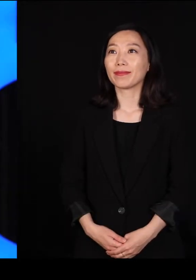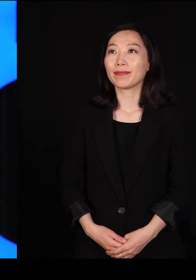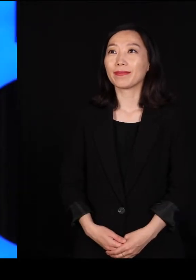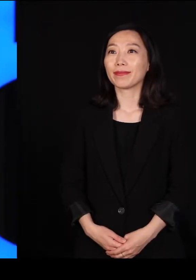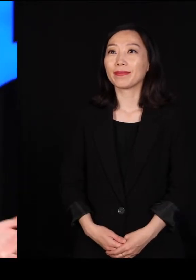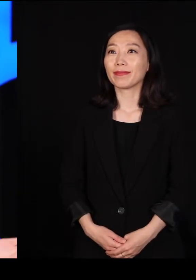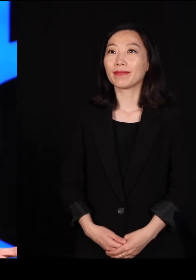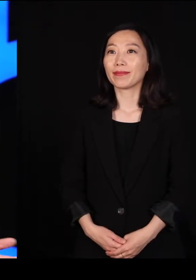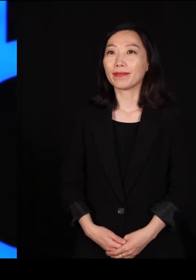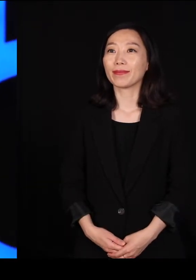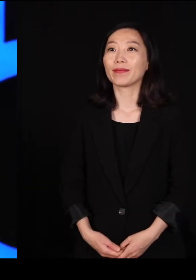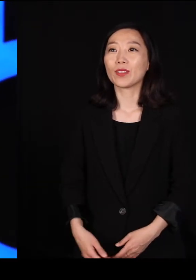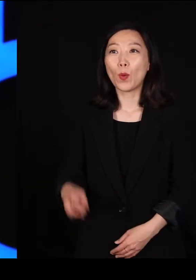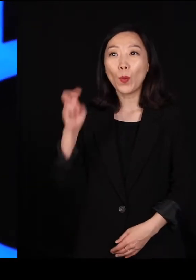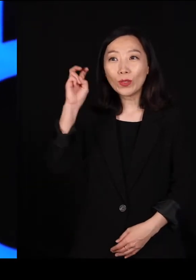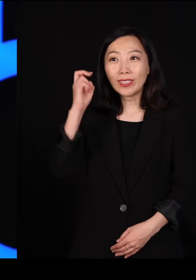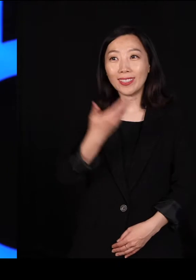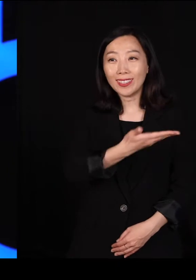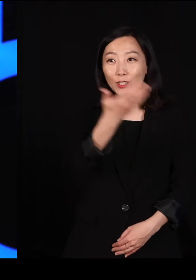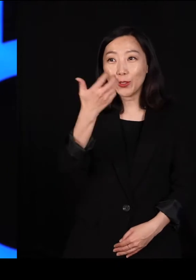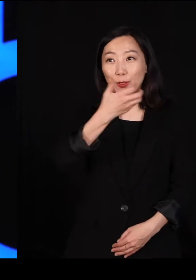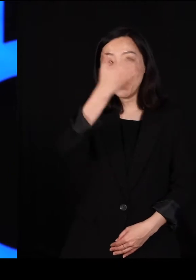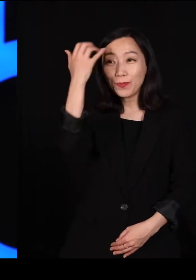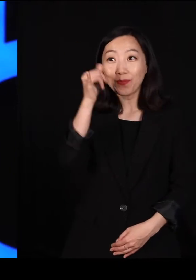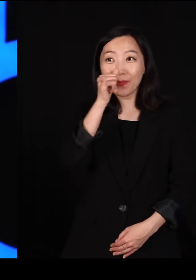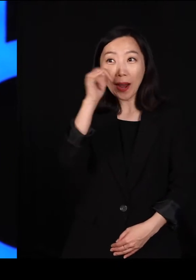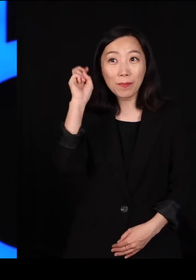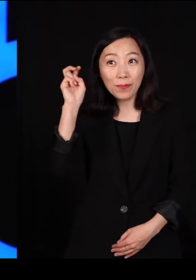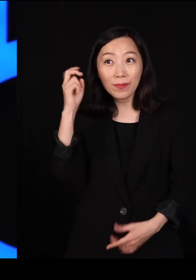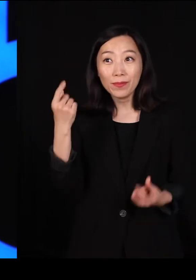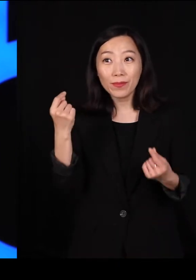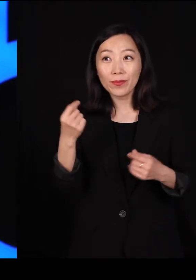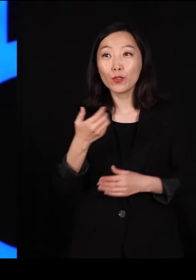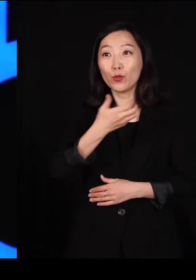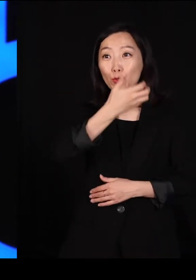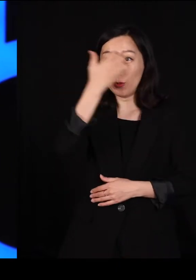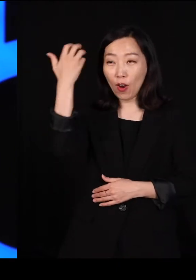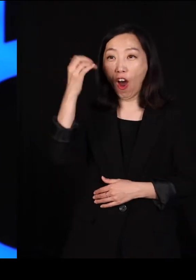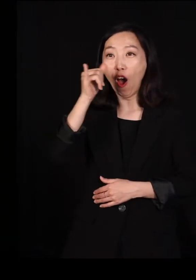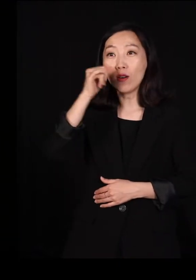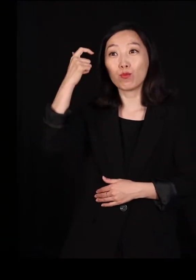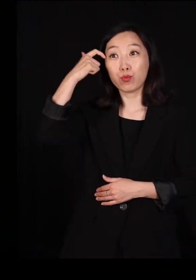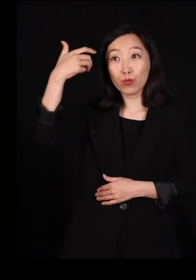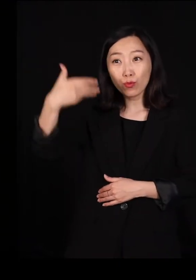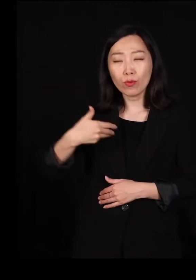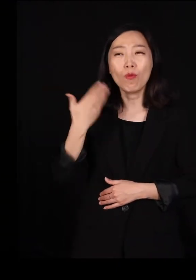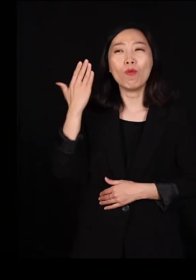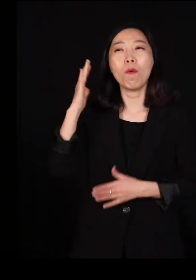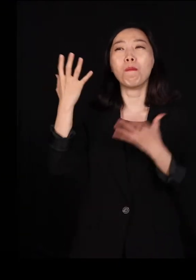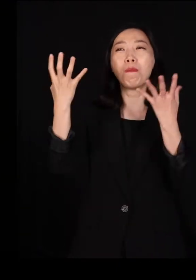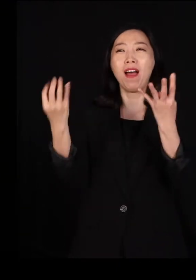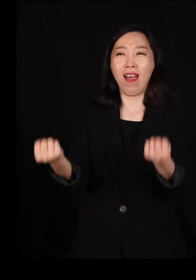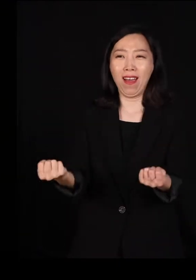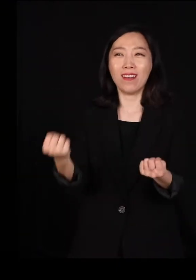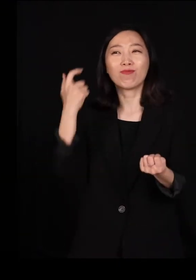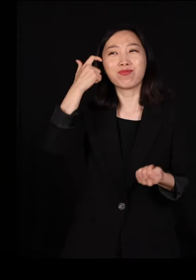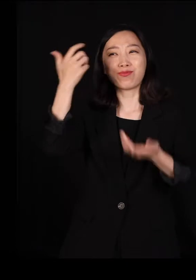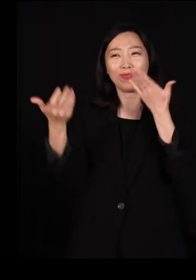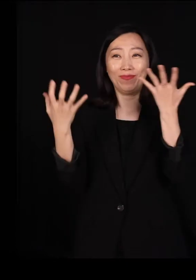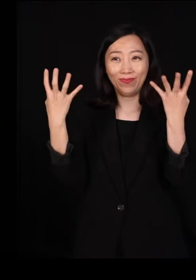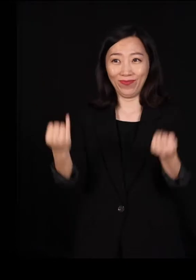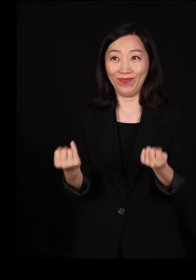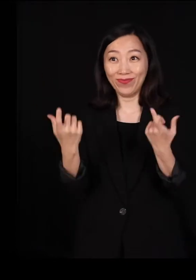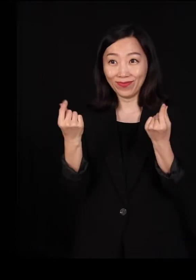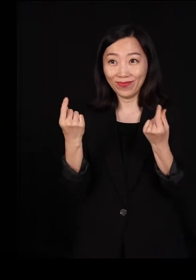네, 혹시 여러분 꿈이 있으세요? 꿈? 예, 꿈이 있냐는 질문을 요즘에 되게 많이 하는